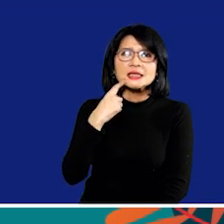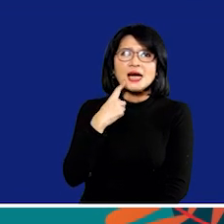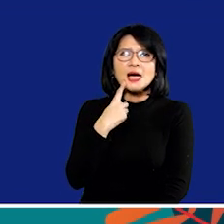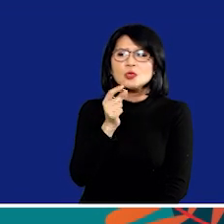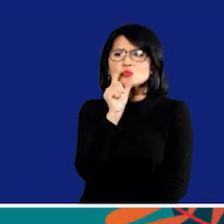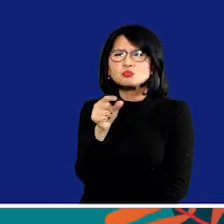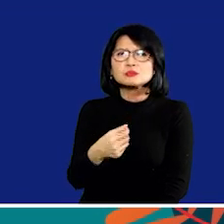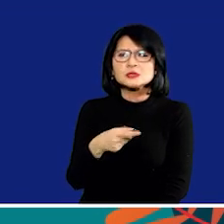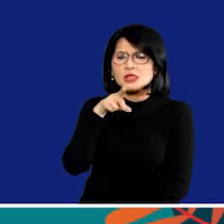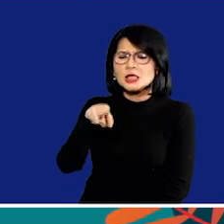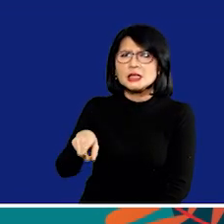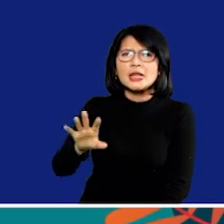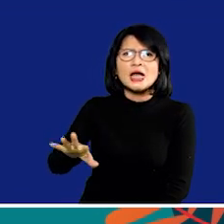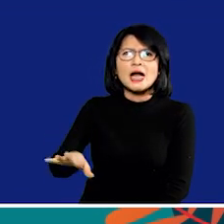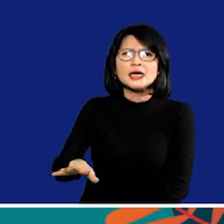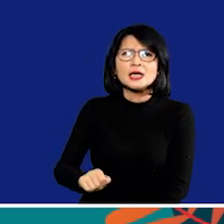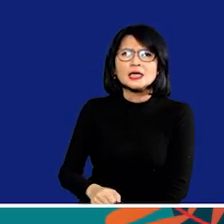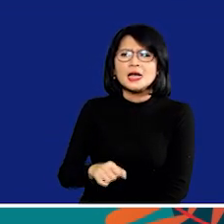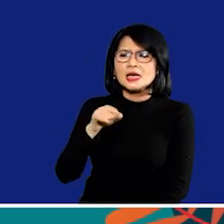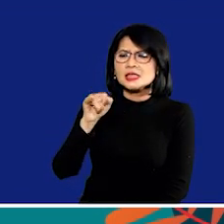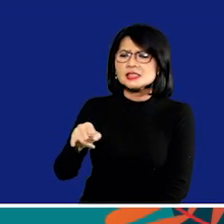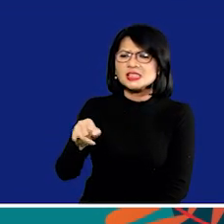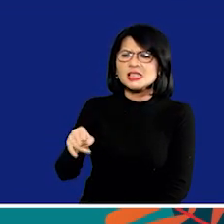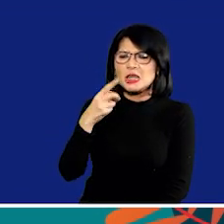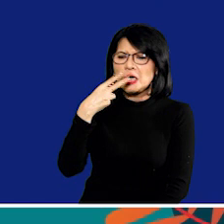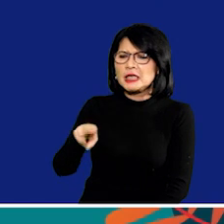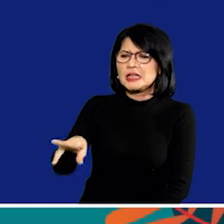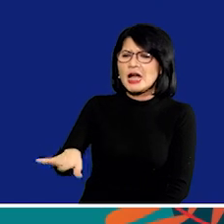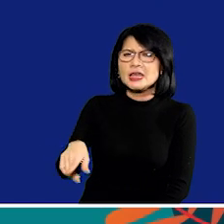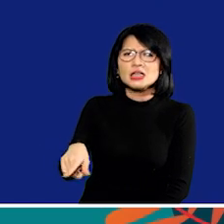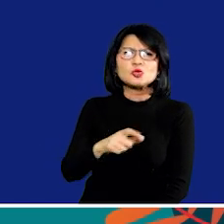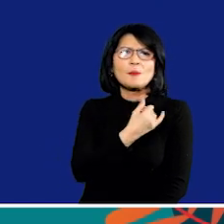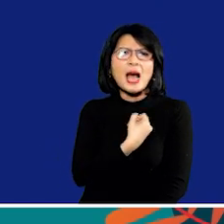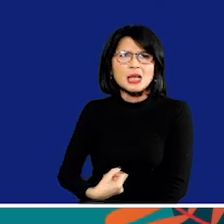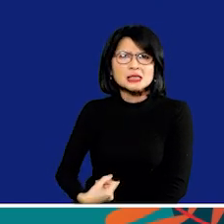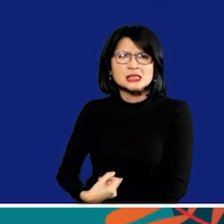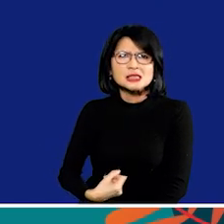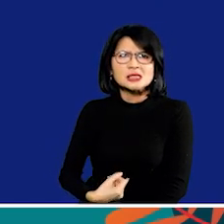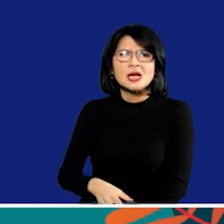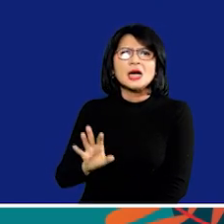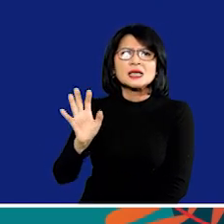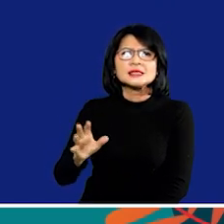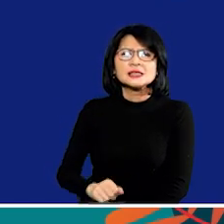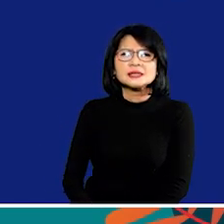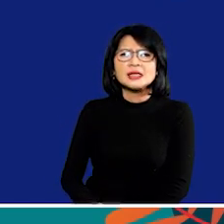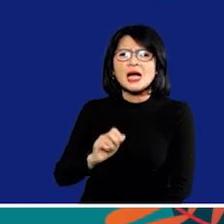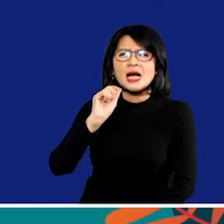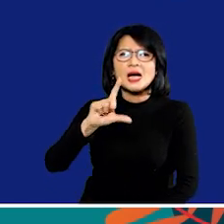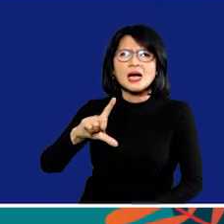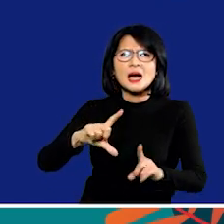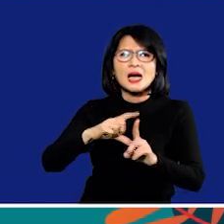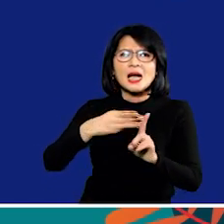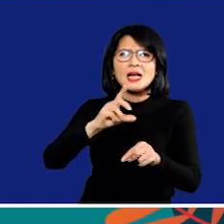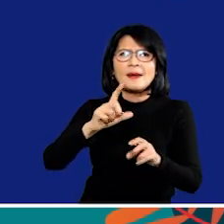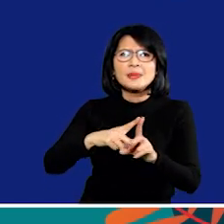labeling. Labeling itu sangat berbahaya di lingkungan sekolah. Bukan hanya labeling negatif, labeling positif pun